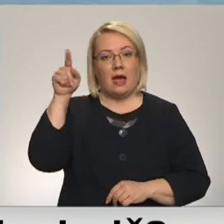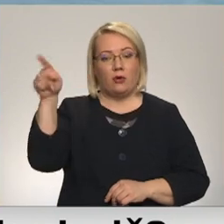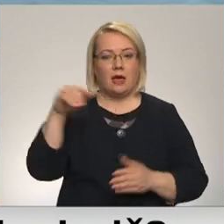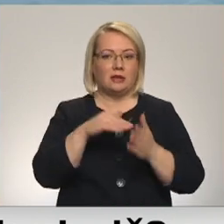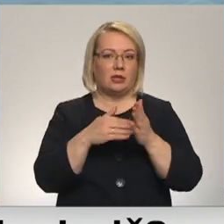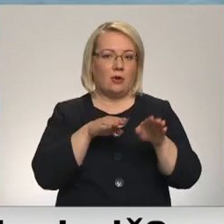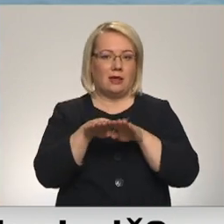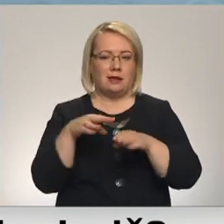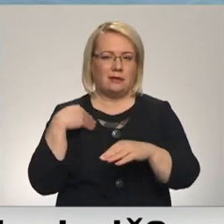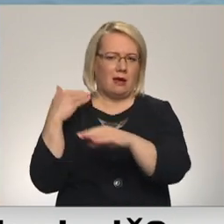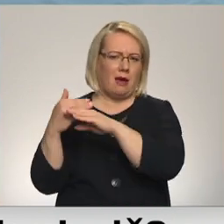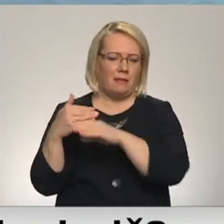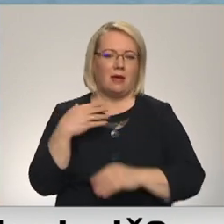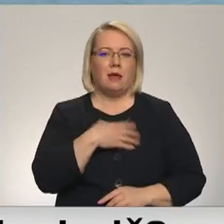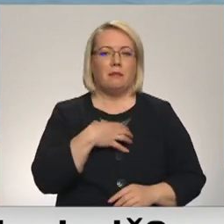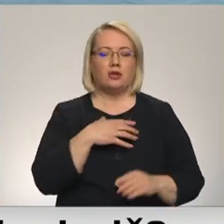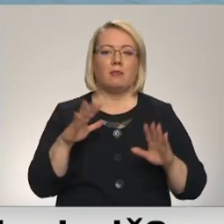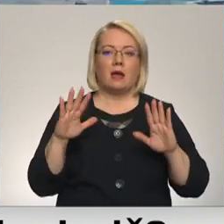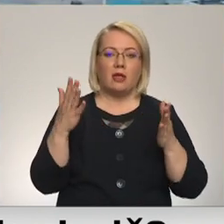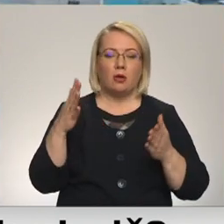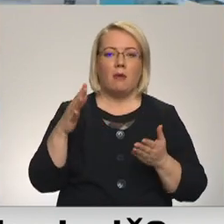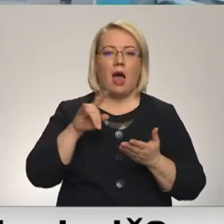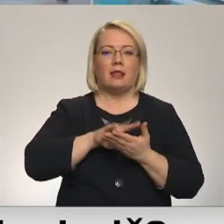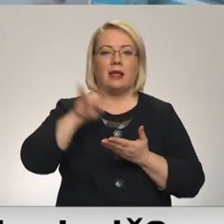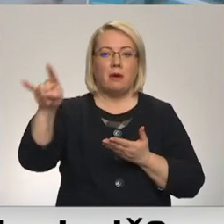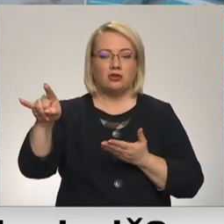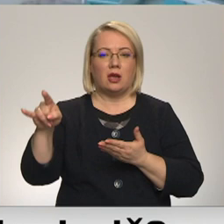līdzīga kā pie mums. Nepieciešamības gadījumā lidmašīnas tiek